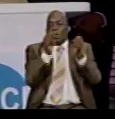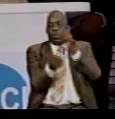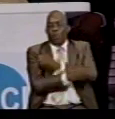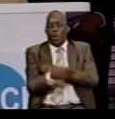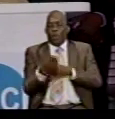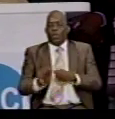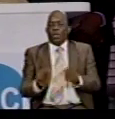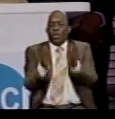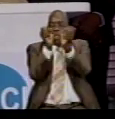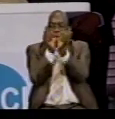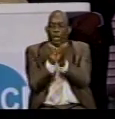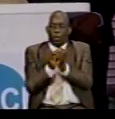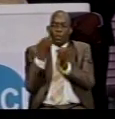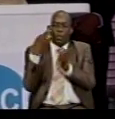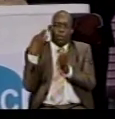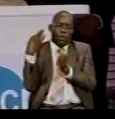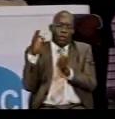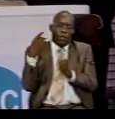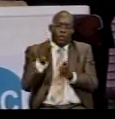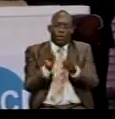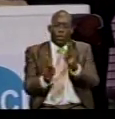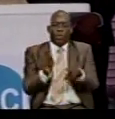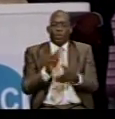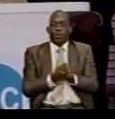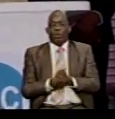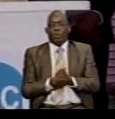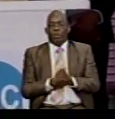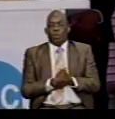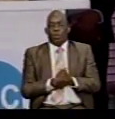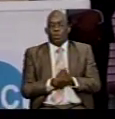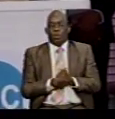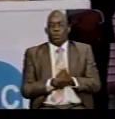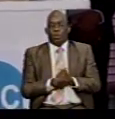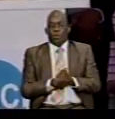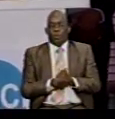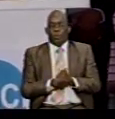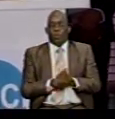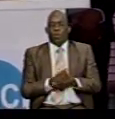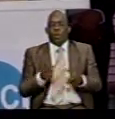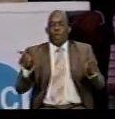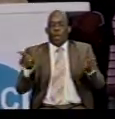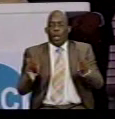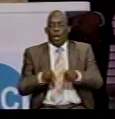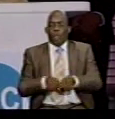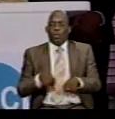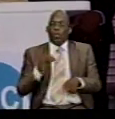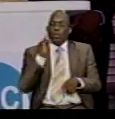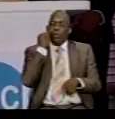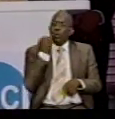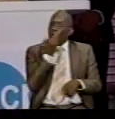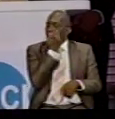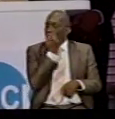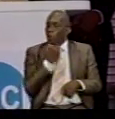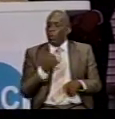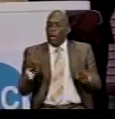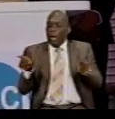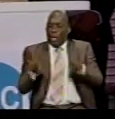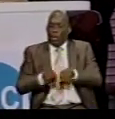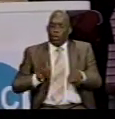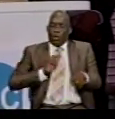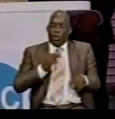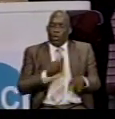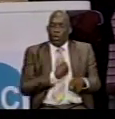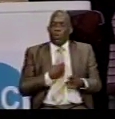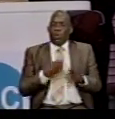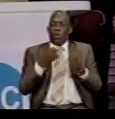la vision qui transforme les captivités de ton peuple, like Israel, comme Israël, like us today. Nous aujourd'hui, we